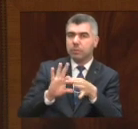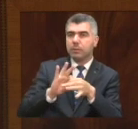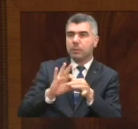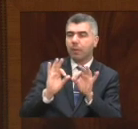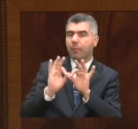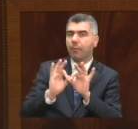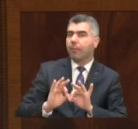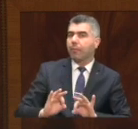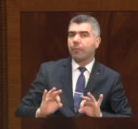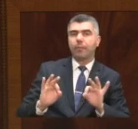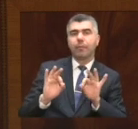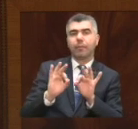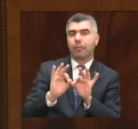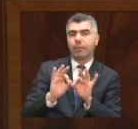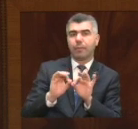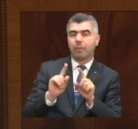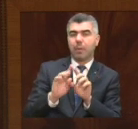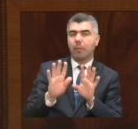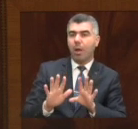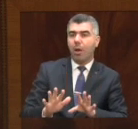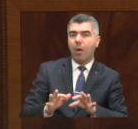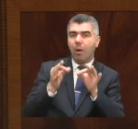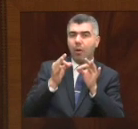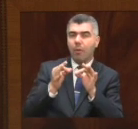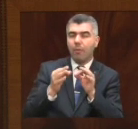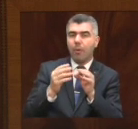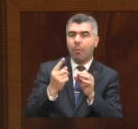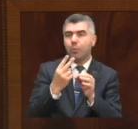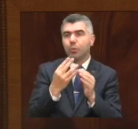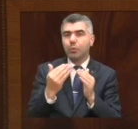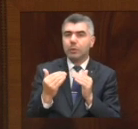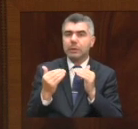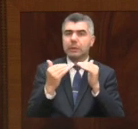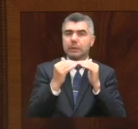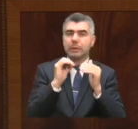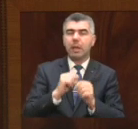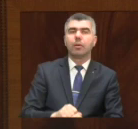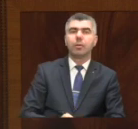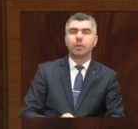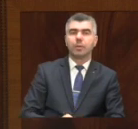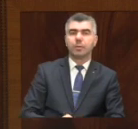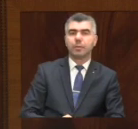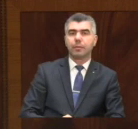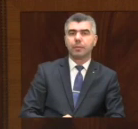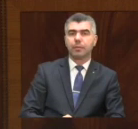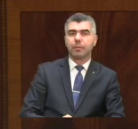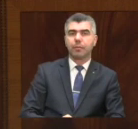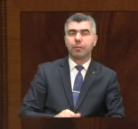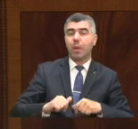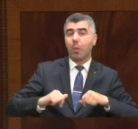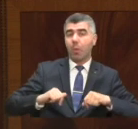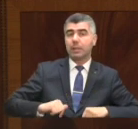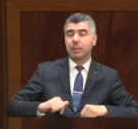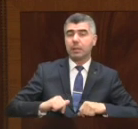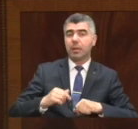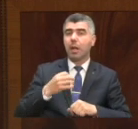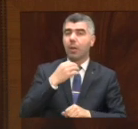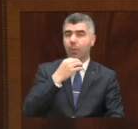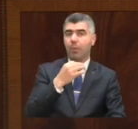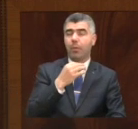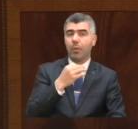اتفاقي يحدد شروط والتزامات الطرف المعنيه السيد الوزيرة دي بقى التوصيات